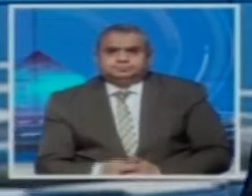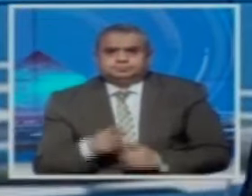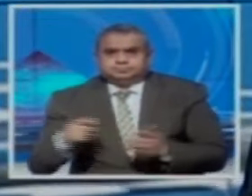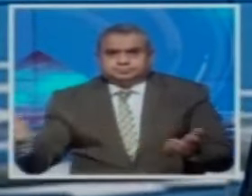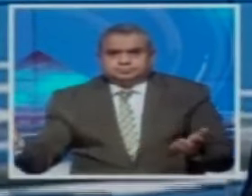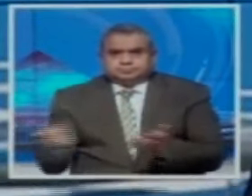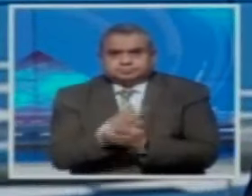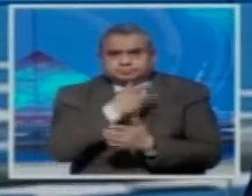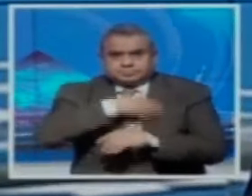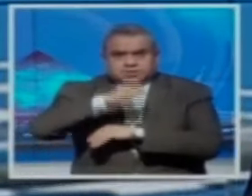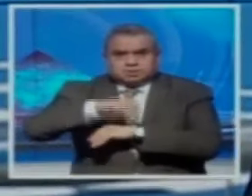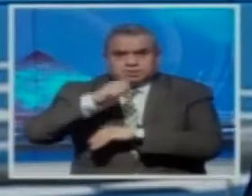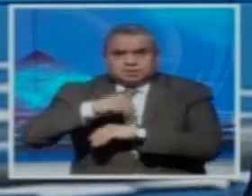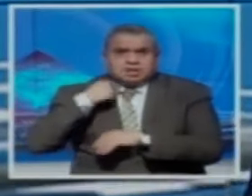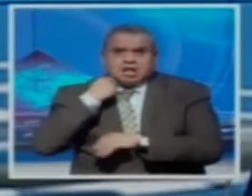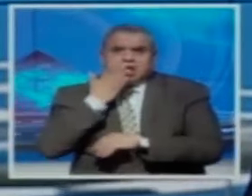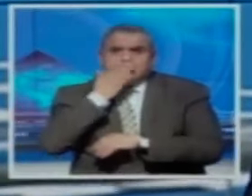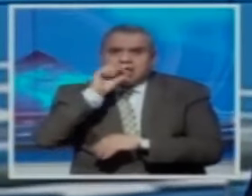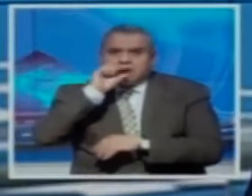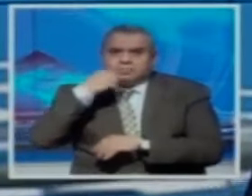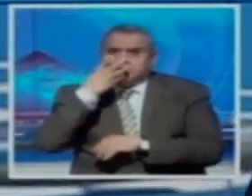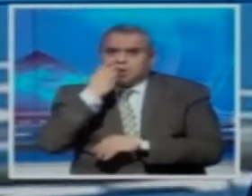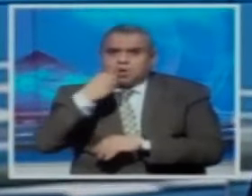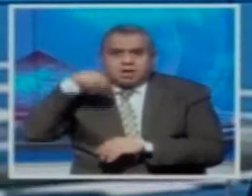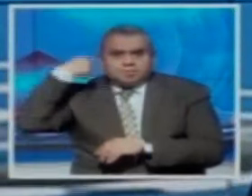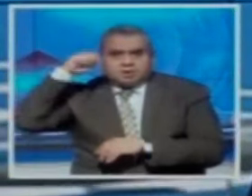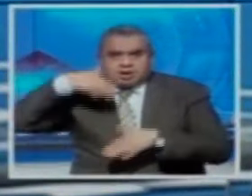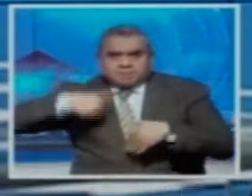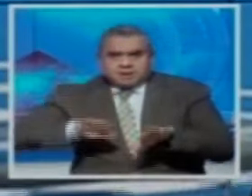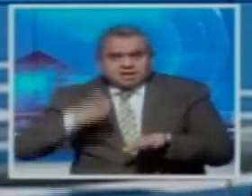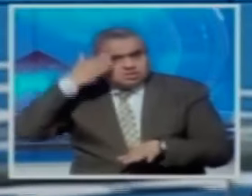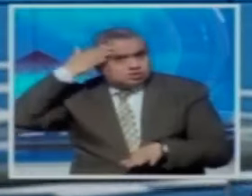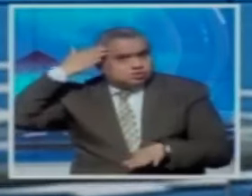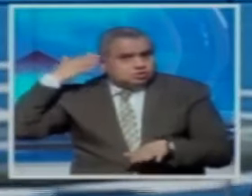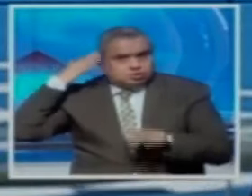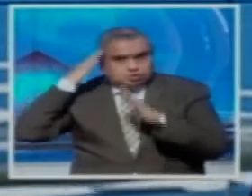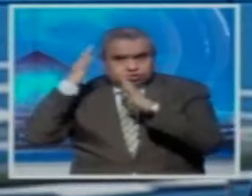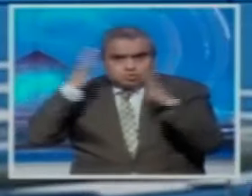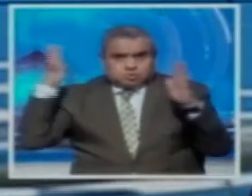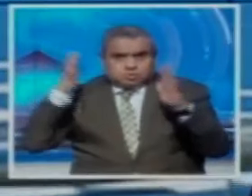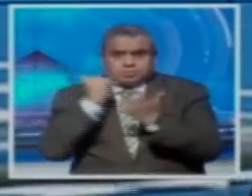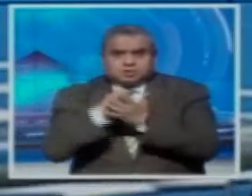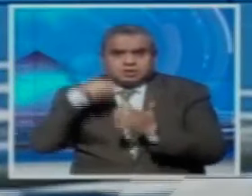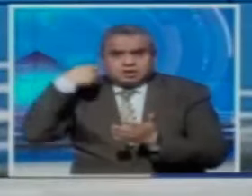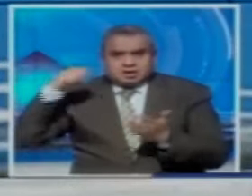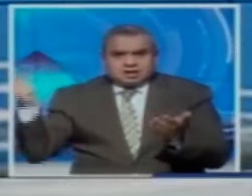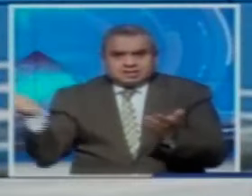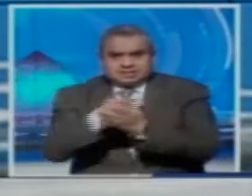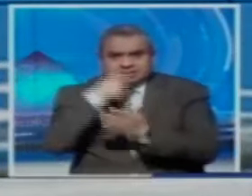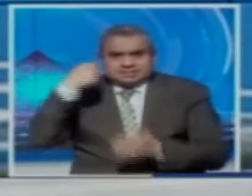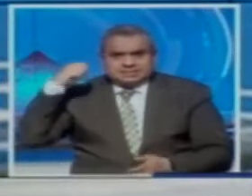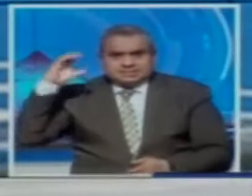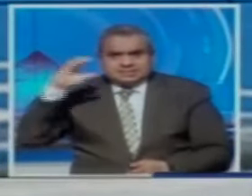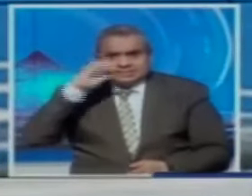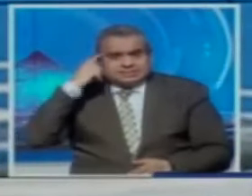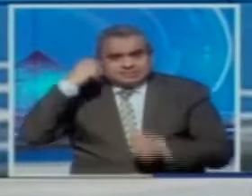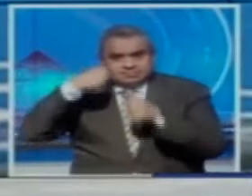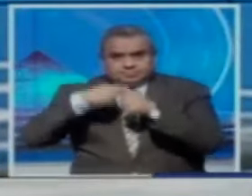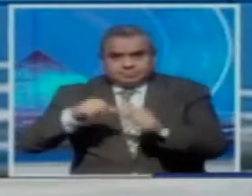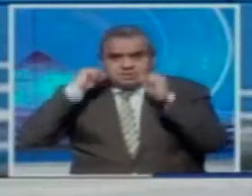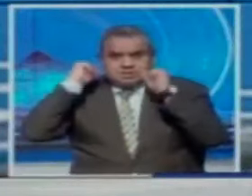كما بعث المستشار عبد الوهاب عبد الرازق رئيس مجلس الشيوخ برقية تهنئة إلى الرئيس عبد الفتاح السيسي